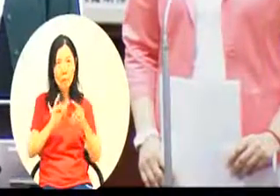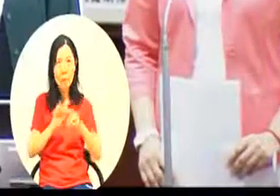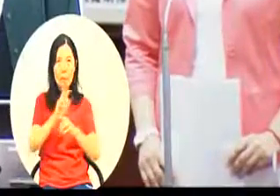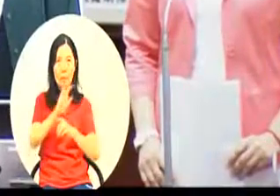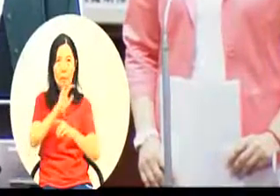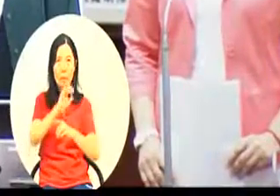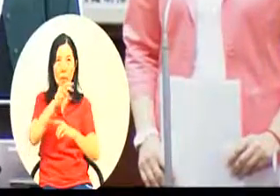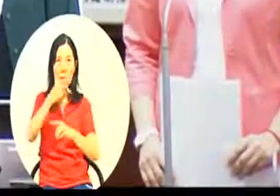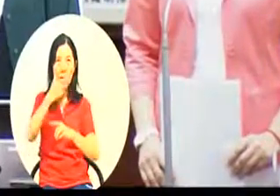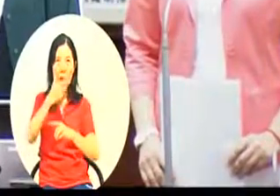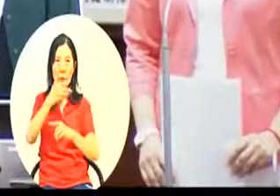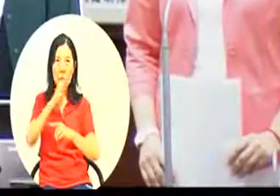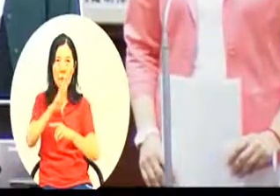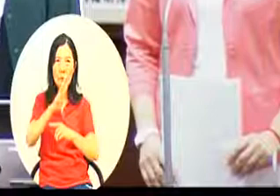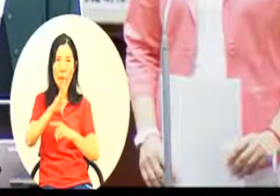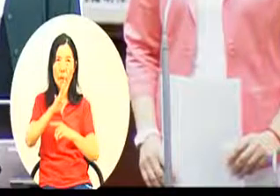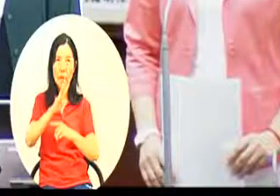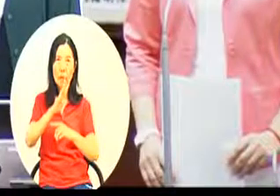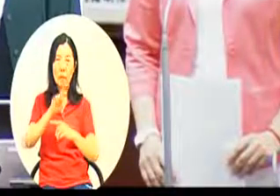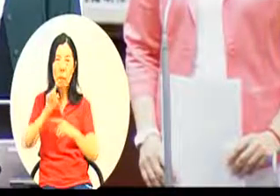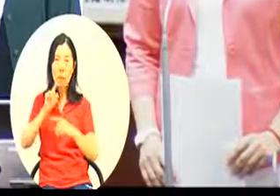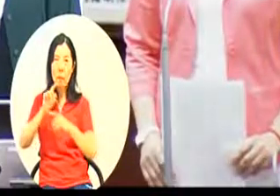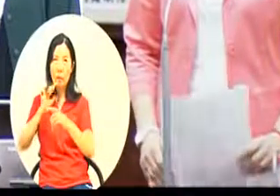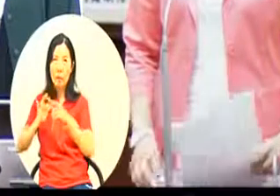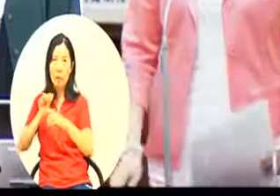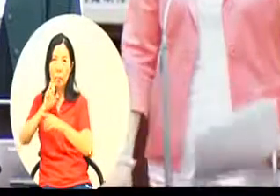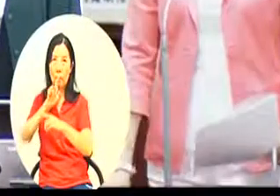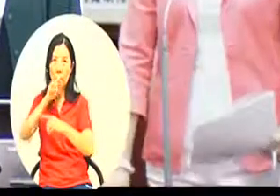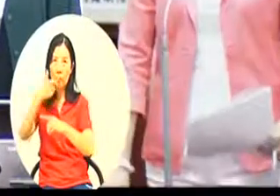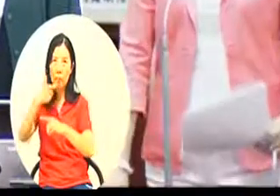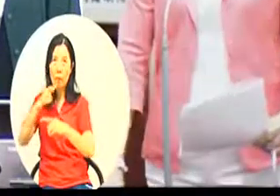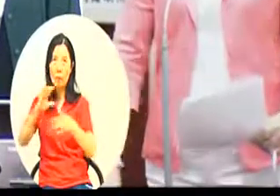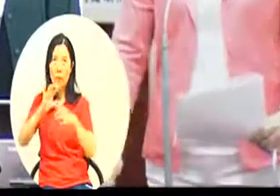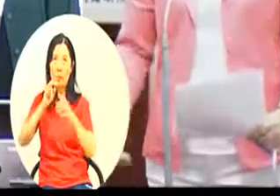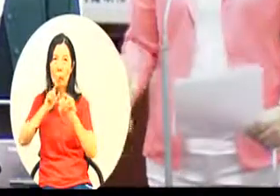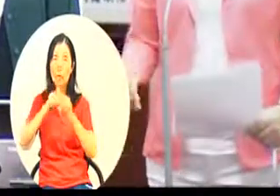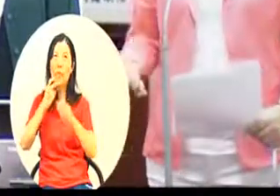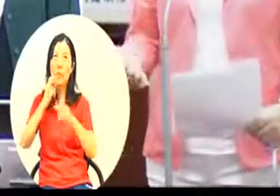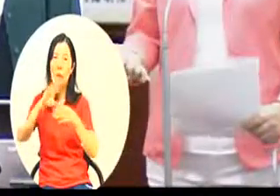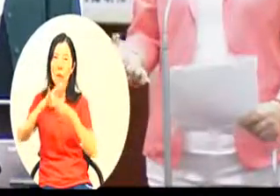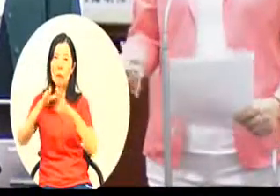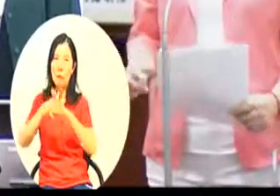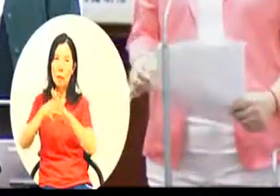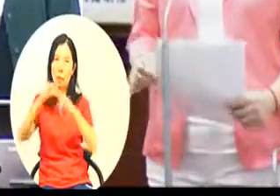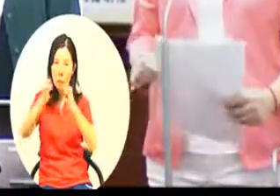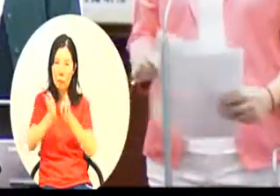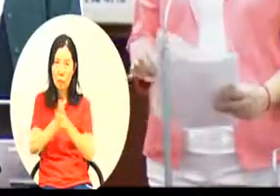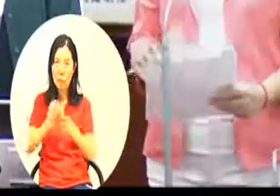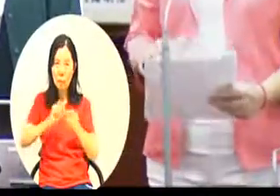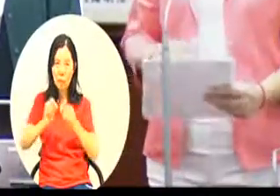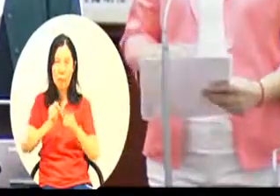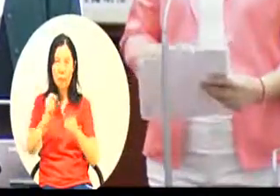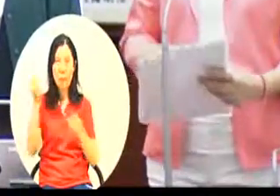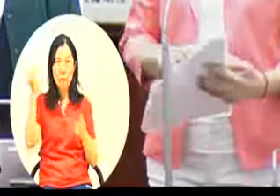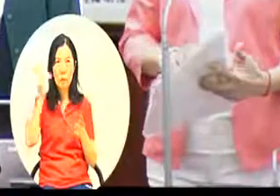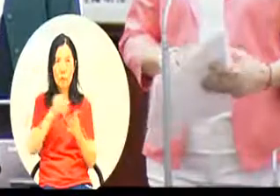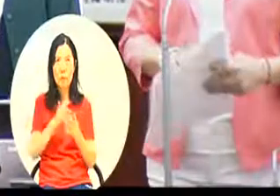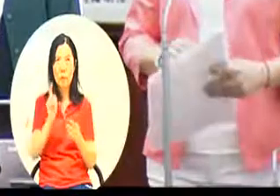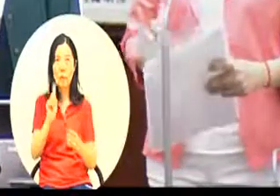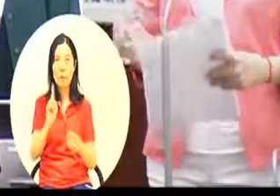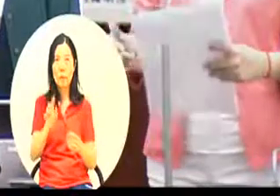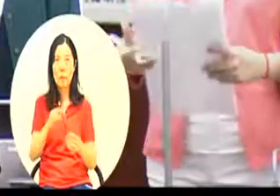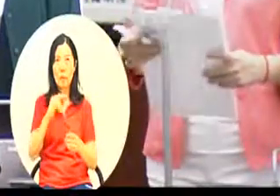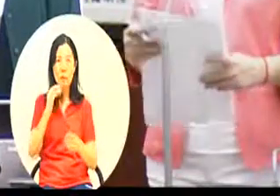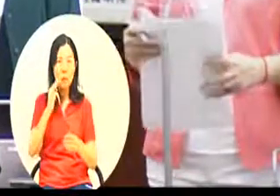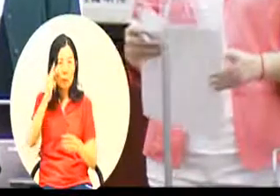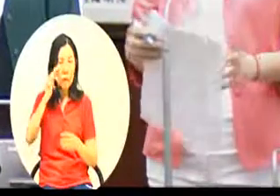84%跟16%，或者是中央在文化部他们的规划到底怎么样，我会认为这是很宝